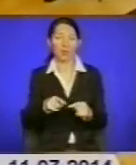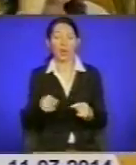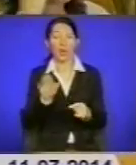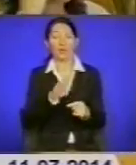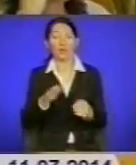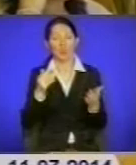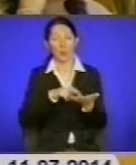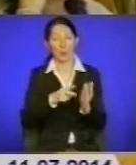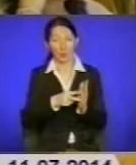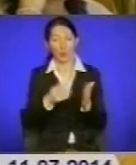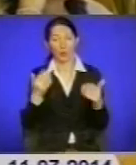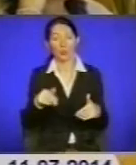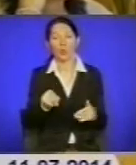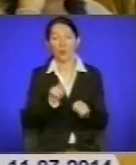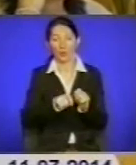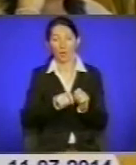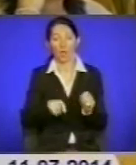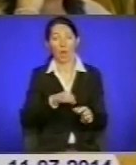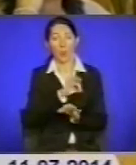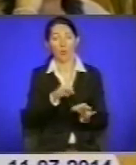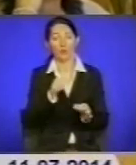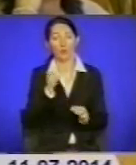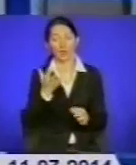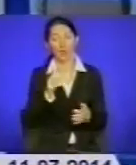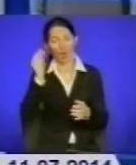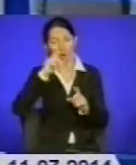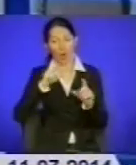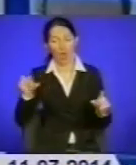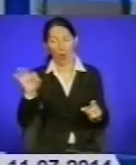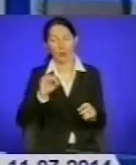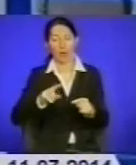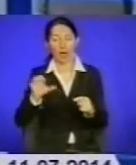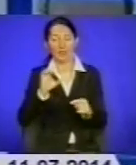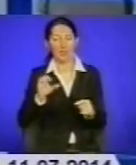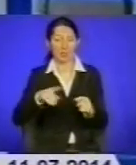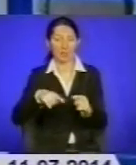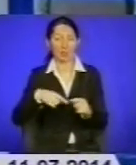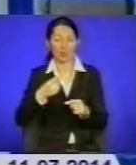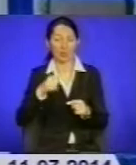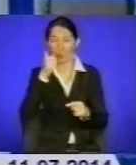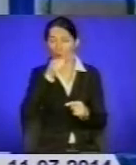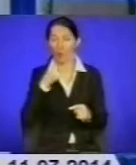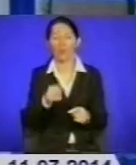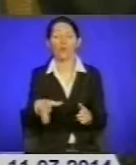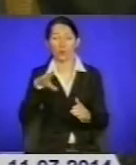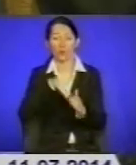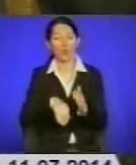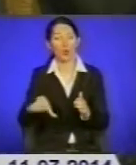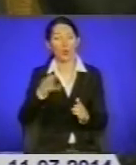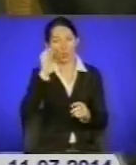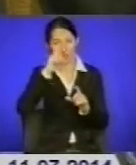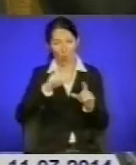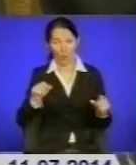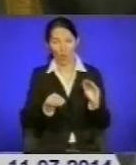на 4-5 школах області, а з січня наступного року максимально впроваджувати в усіх школах.